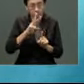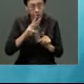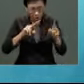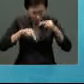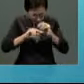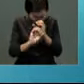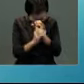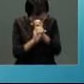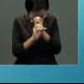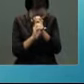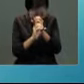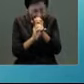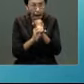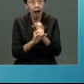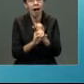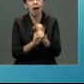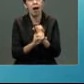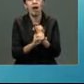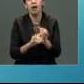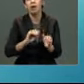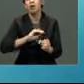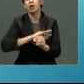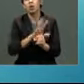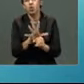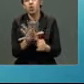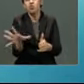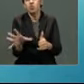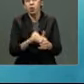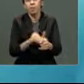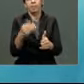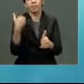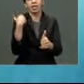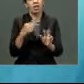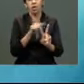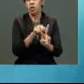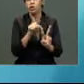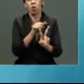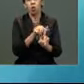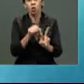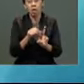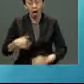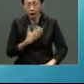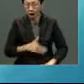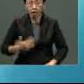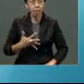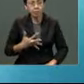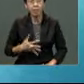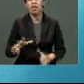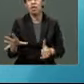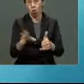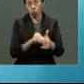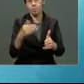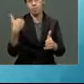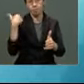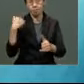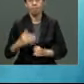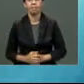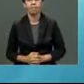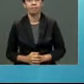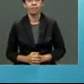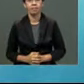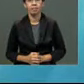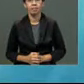จเชื้อก็พบว่ามีการยืนยันนะครับทั้ง2รายนี้ไม่มีอาการณตอนนี้นะครับที่เข้ามา